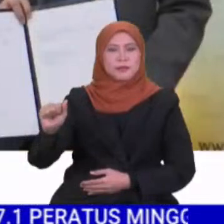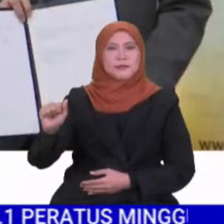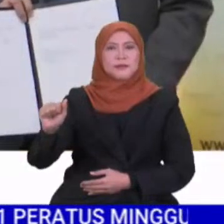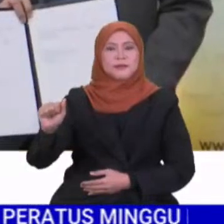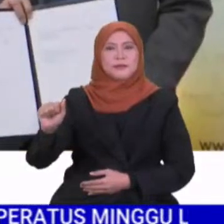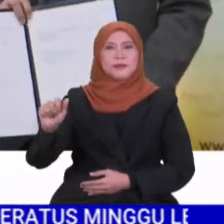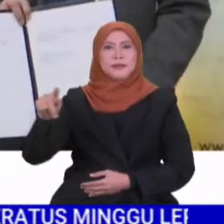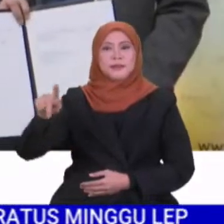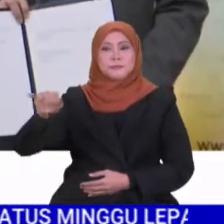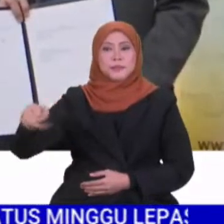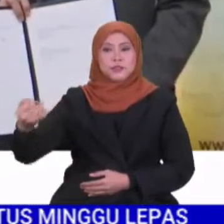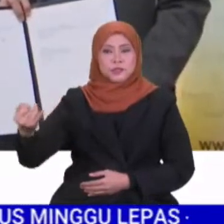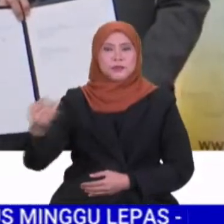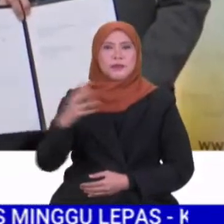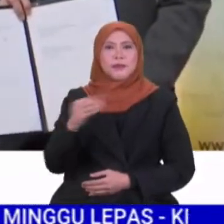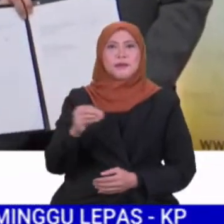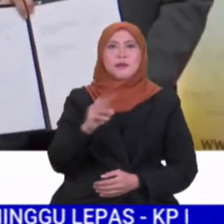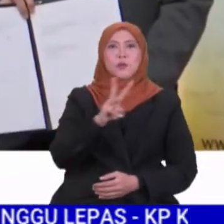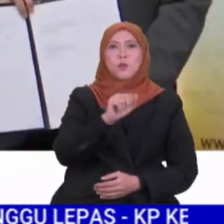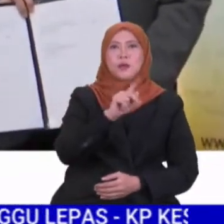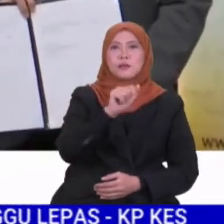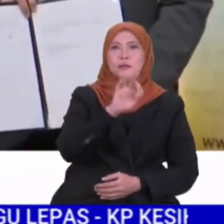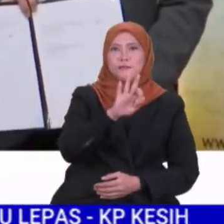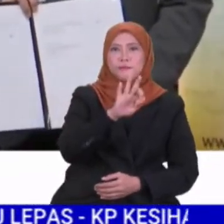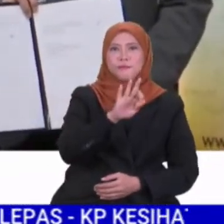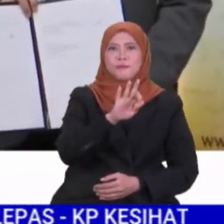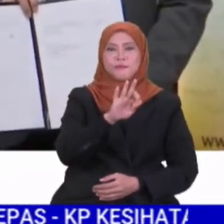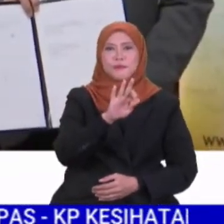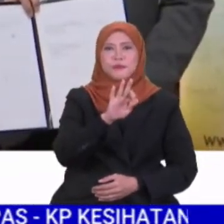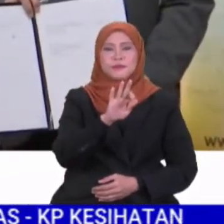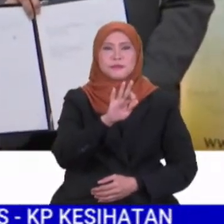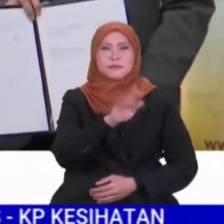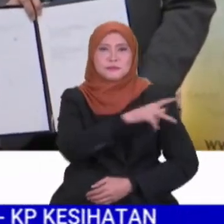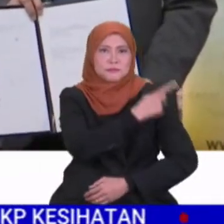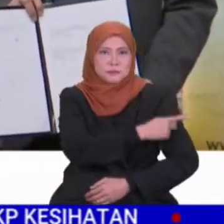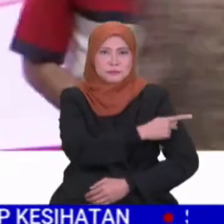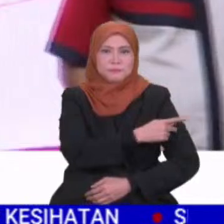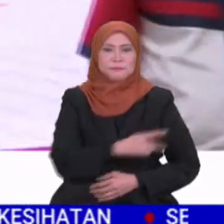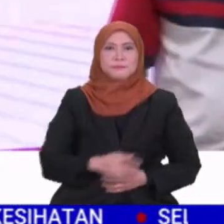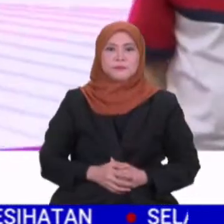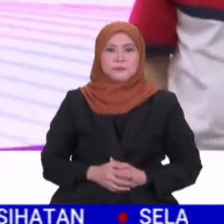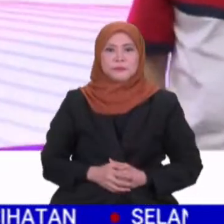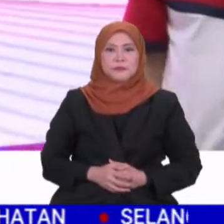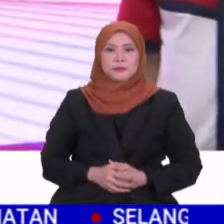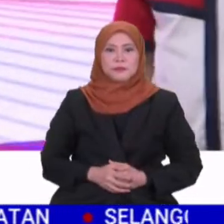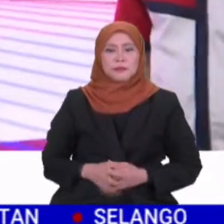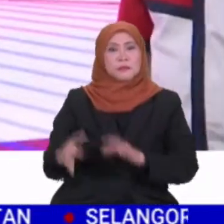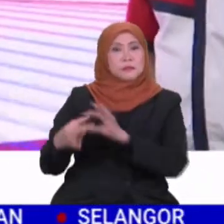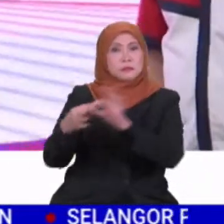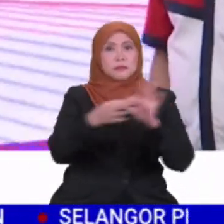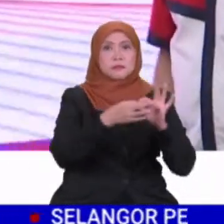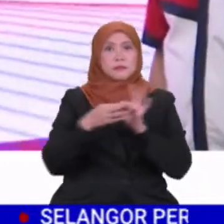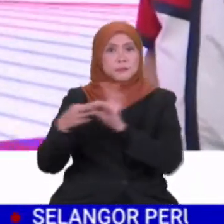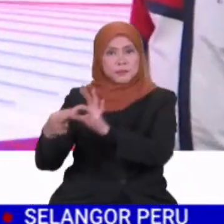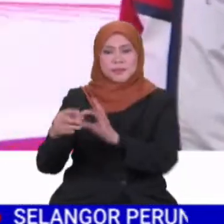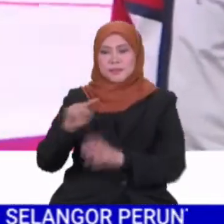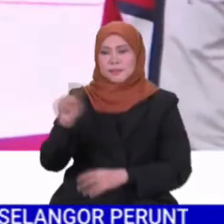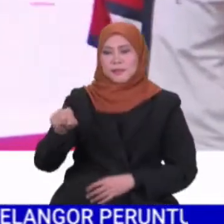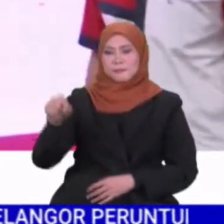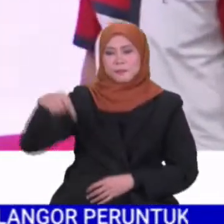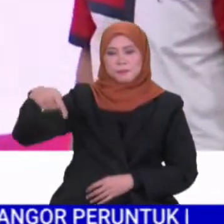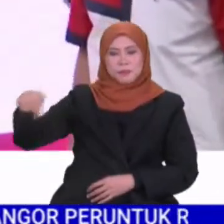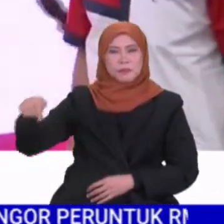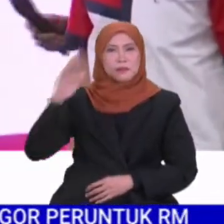pihaknya, KPJ Healthcare dan Wakaf An-Nur Corporation Berhad One Corp. Melalui kerjasama itu, ZPP